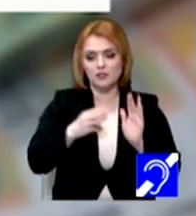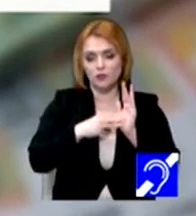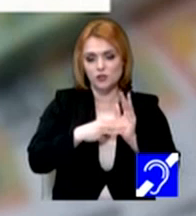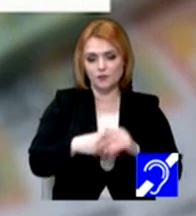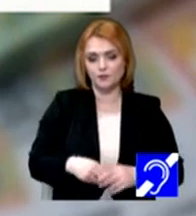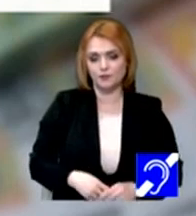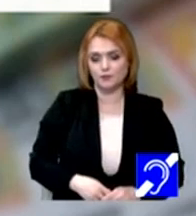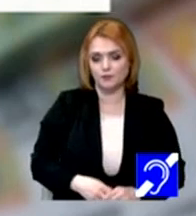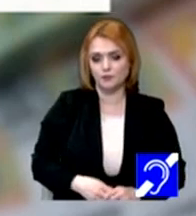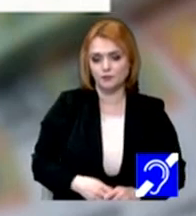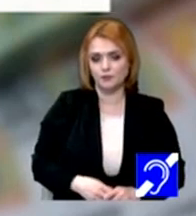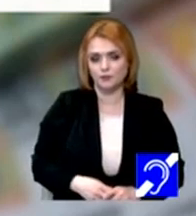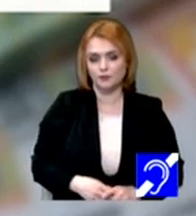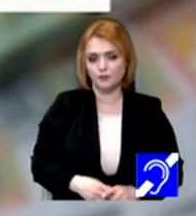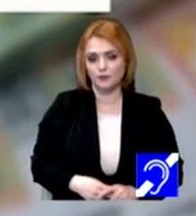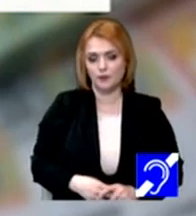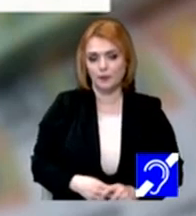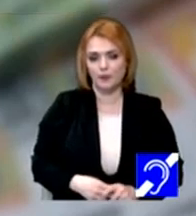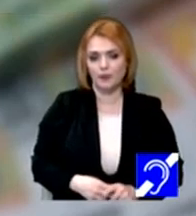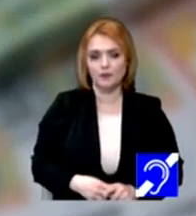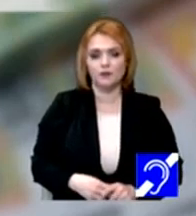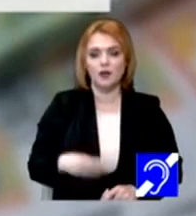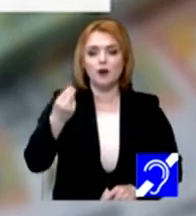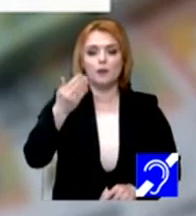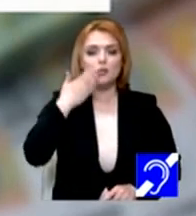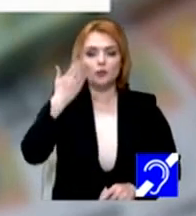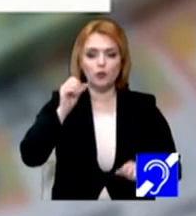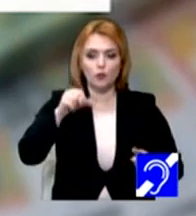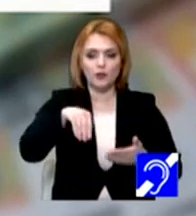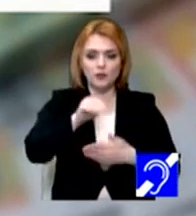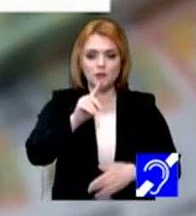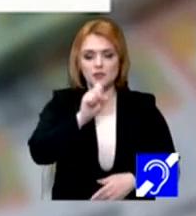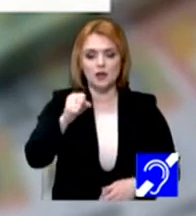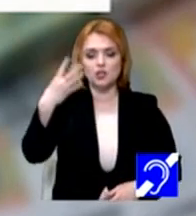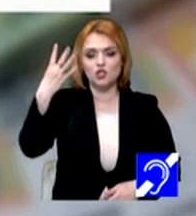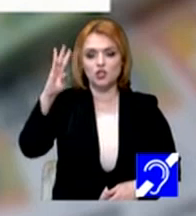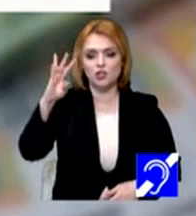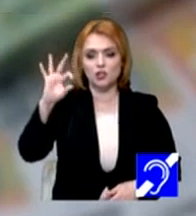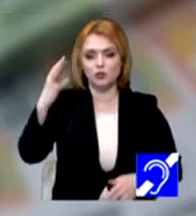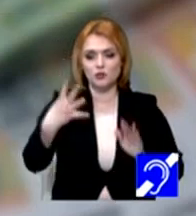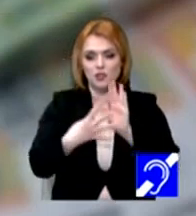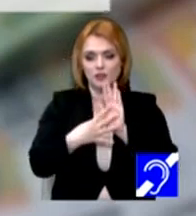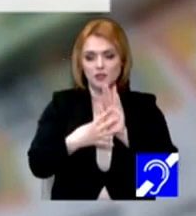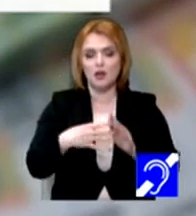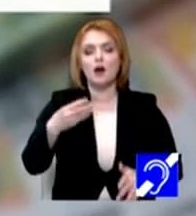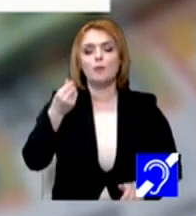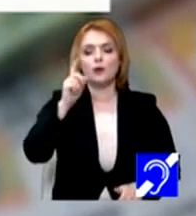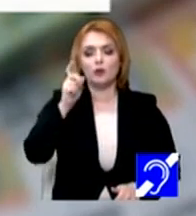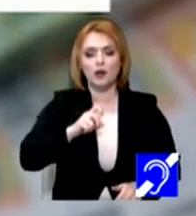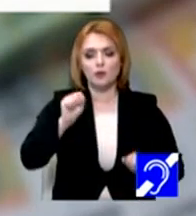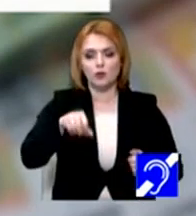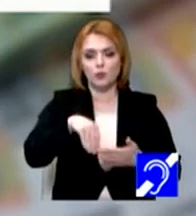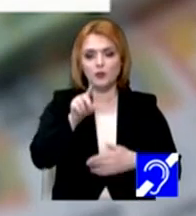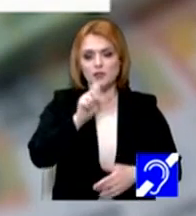avea valoarea de 20 de lei și 28 de bani. Leul românesc se va cota la 4 lei și 9 bani. Hrivna ucraineană va